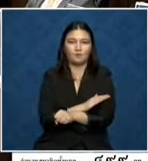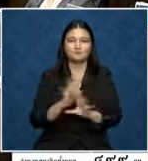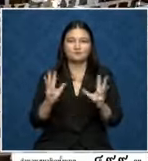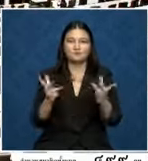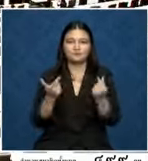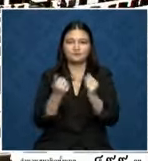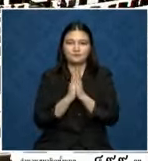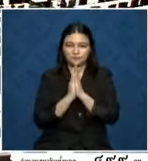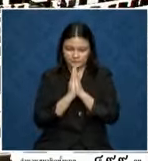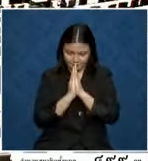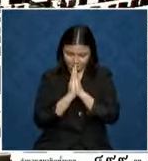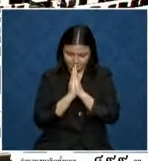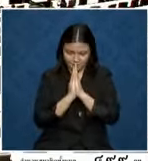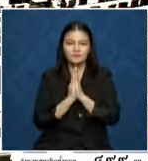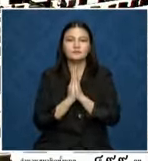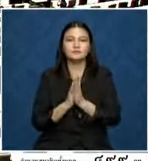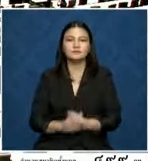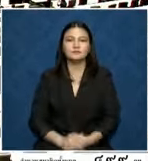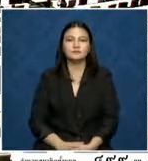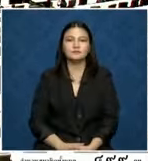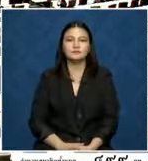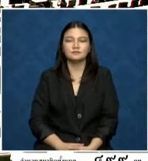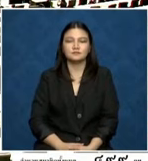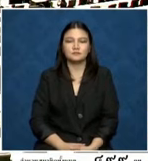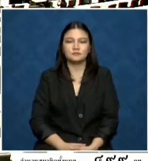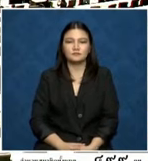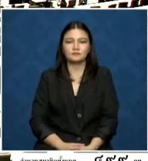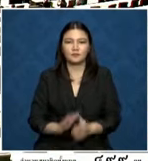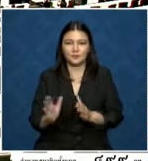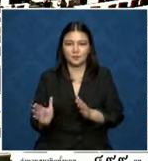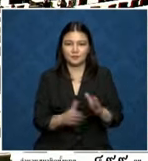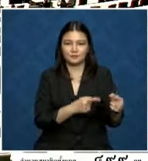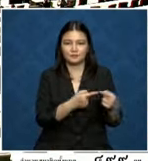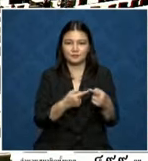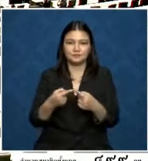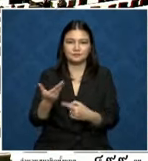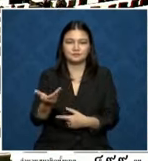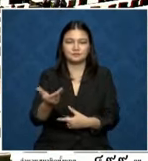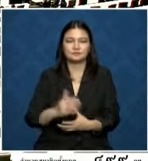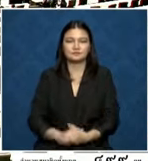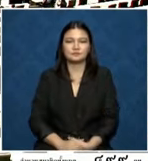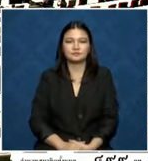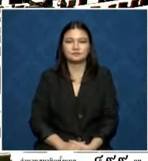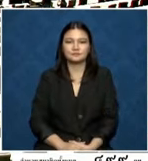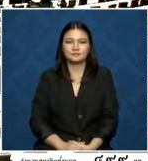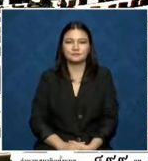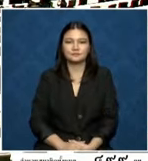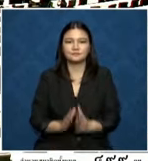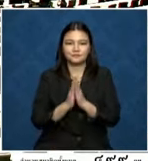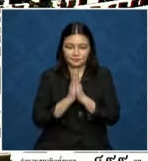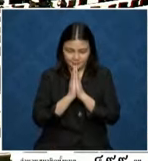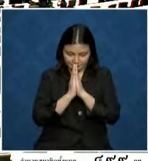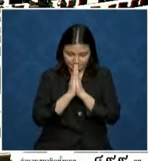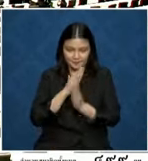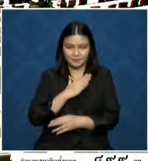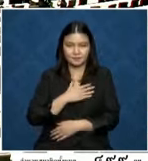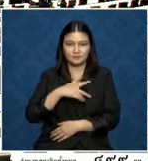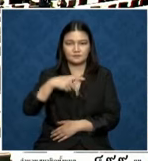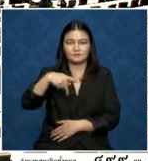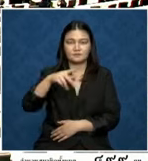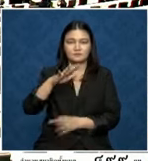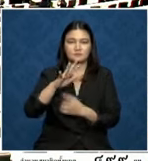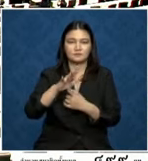ครับต่อไปเชิญท่านพัชระจันทระหลวงทอง5นาทีครับเชิญครับ กราบเรียนท่านประธานสภาที่เคารพกับผมนายพัชระจัน